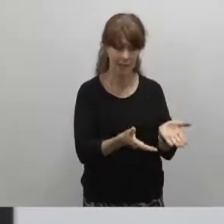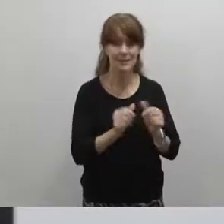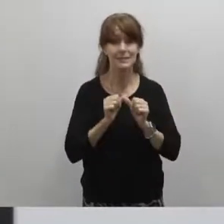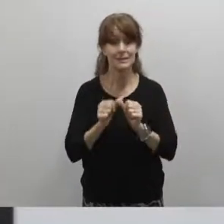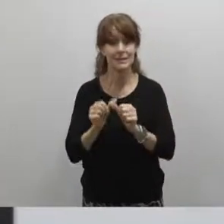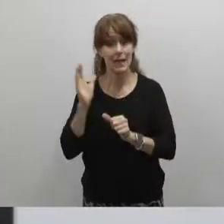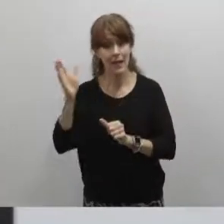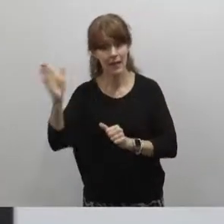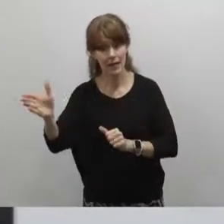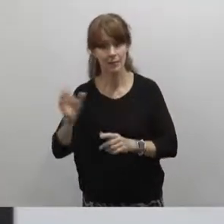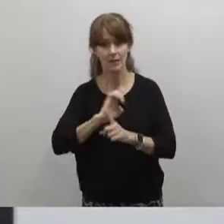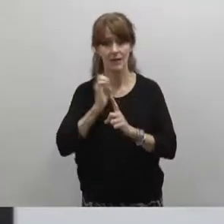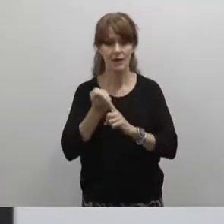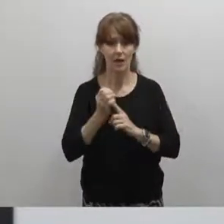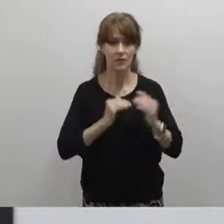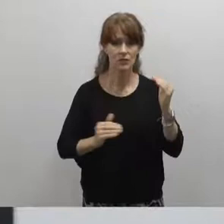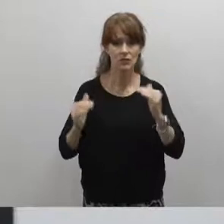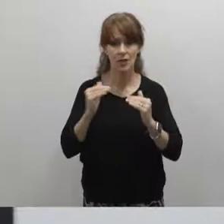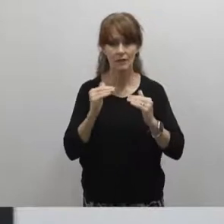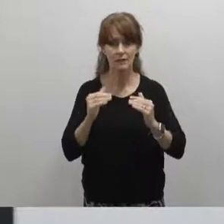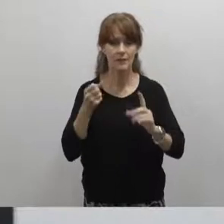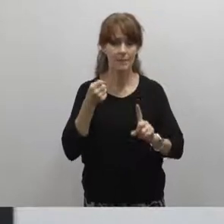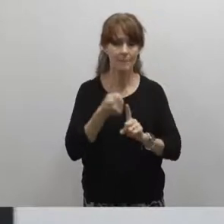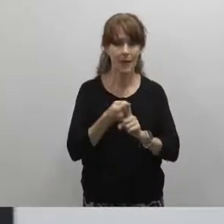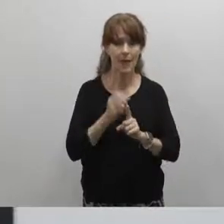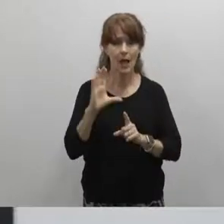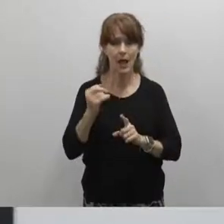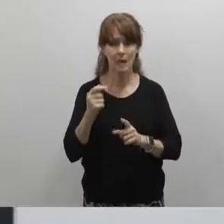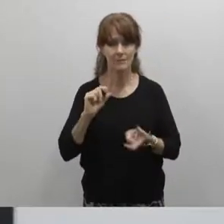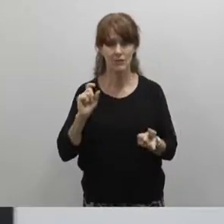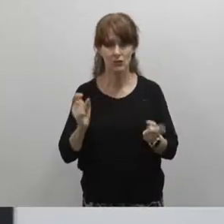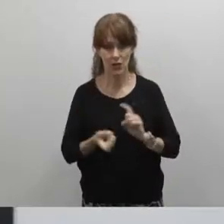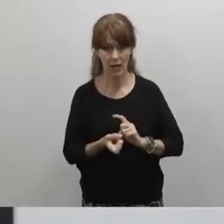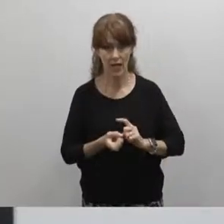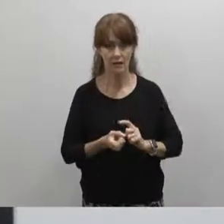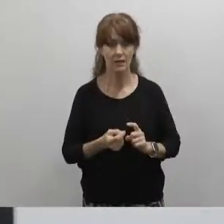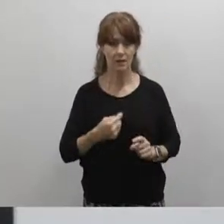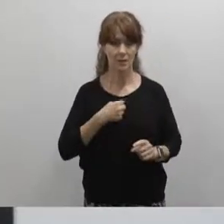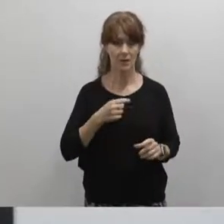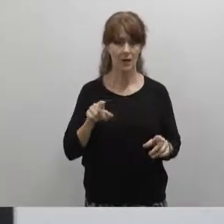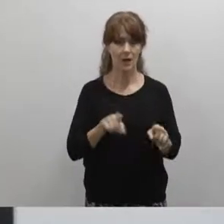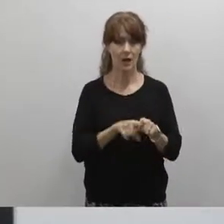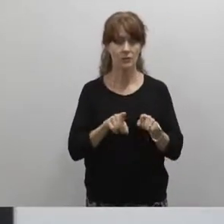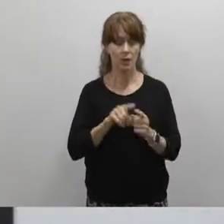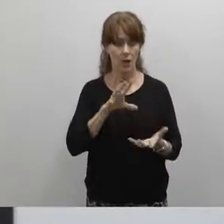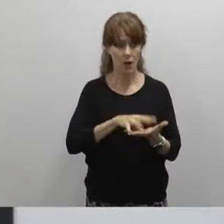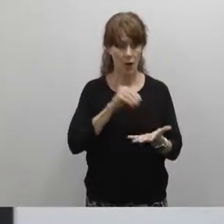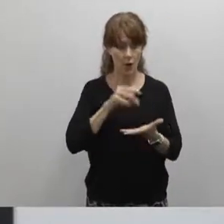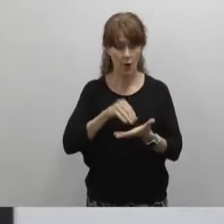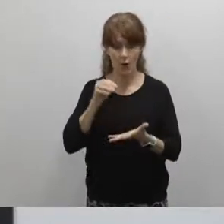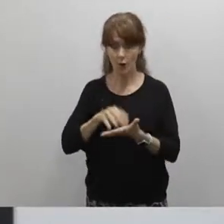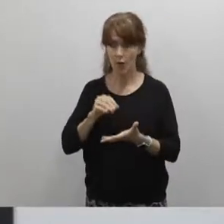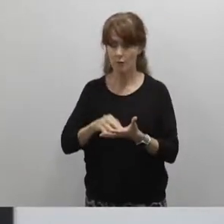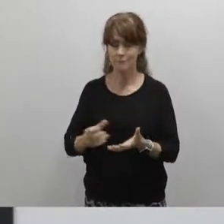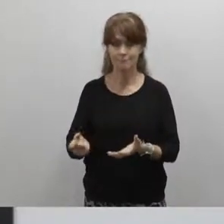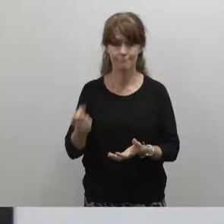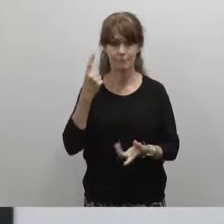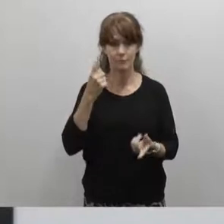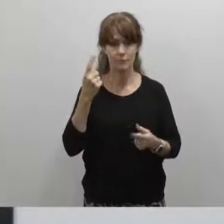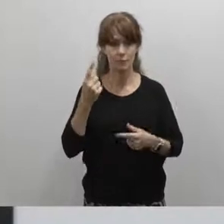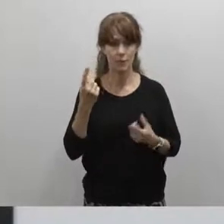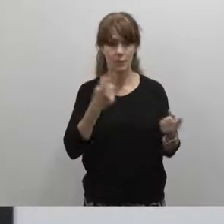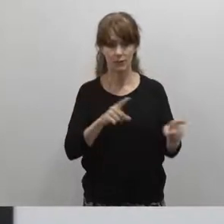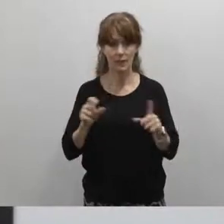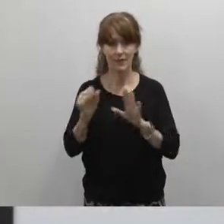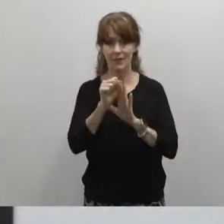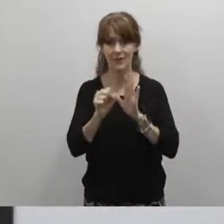dương mình ban này gì rung một cái cú chữ mùi quan đẹp phòn tai câu này vào bài nỉ mùi tí cứ âm pi